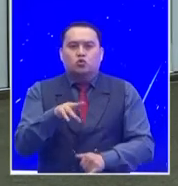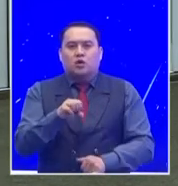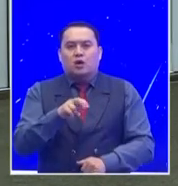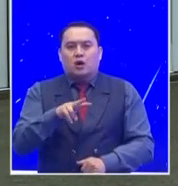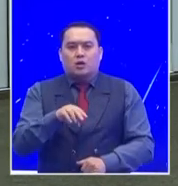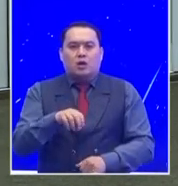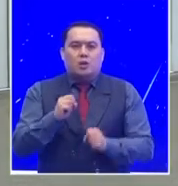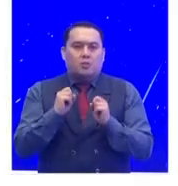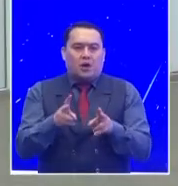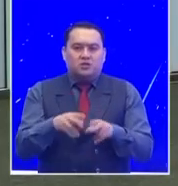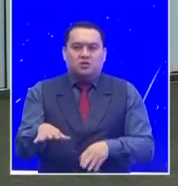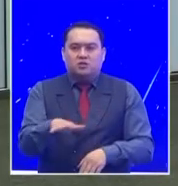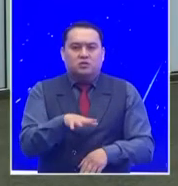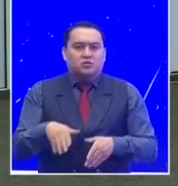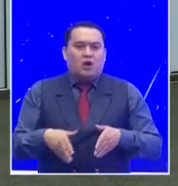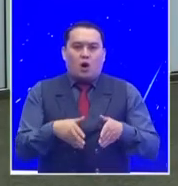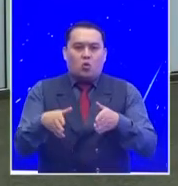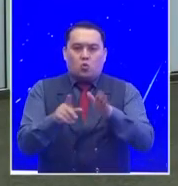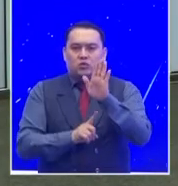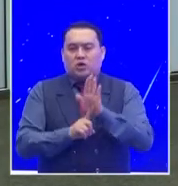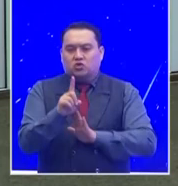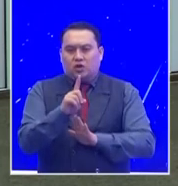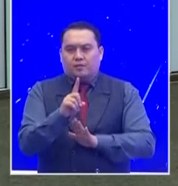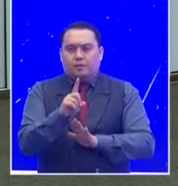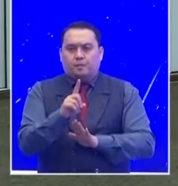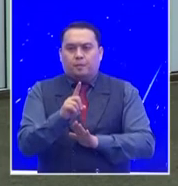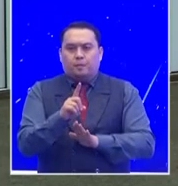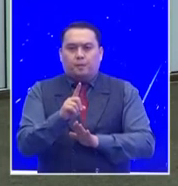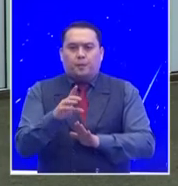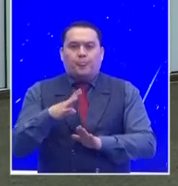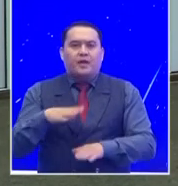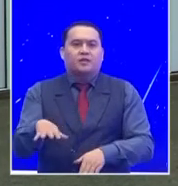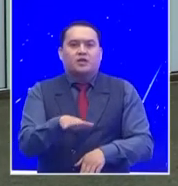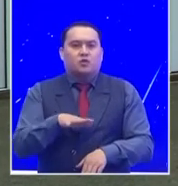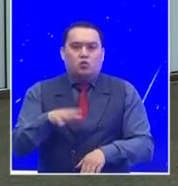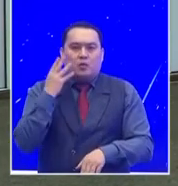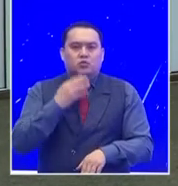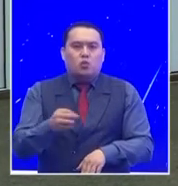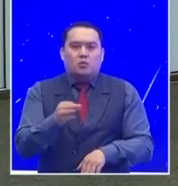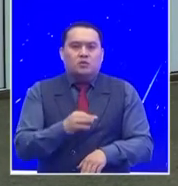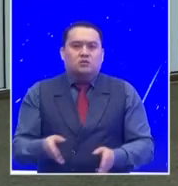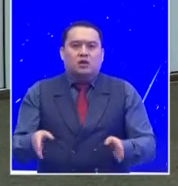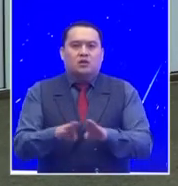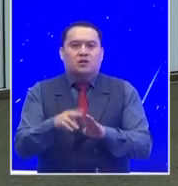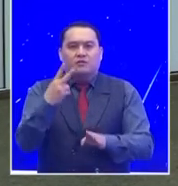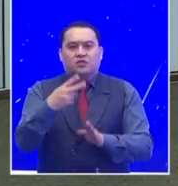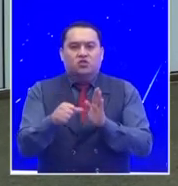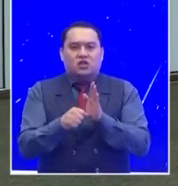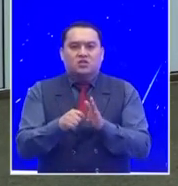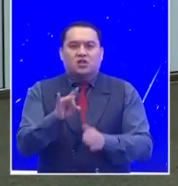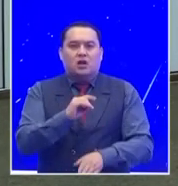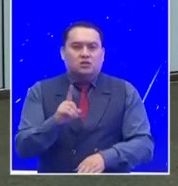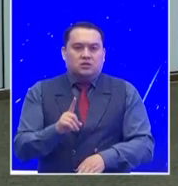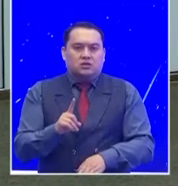из опасных участков. С начала зимнего периода дороги на территории Алматинской области закрывались 26 раз, из